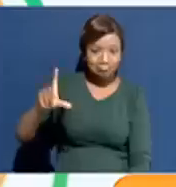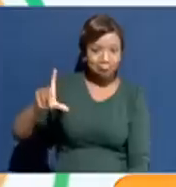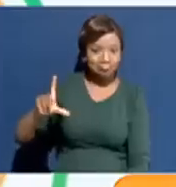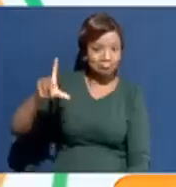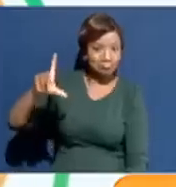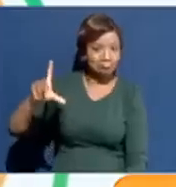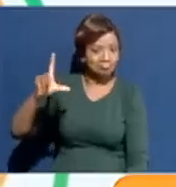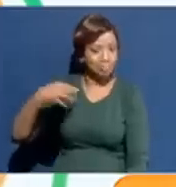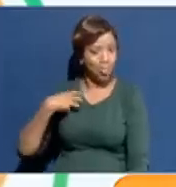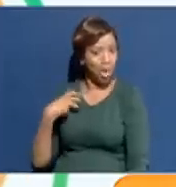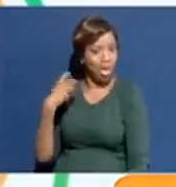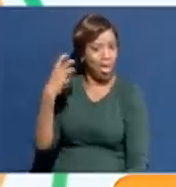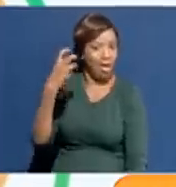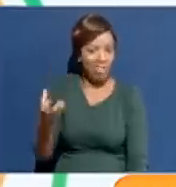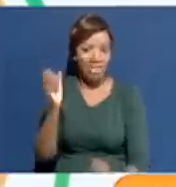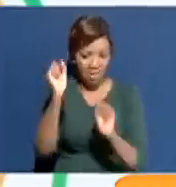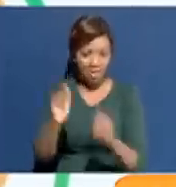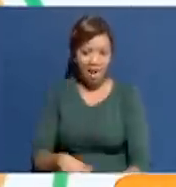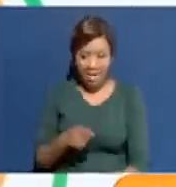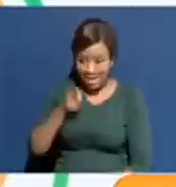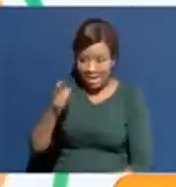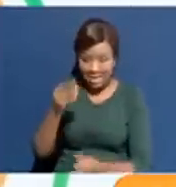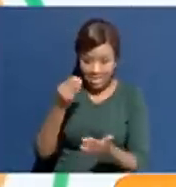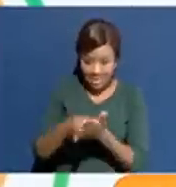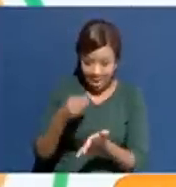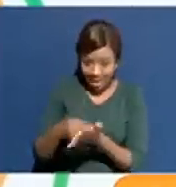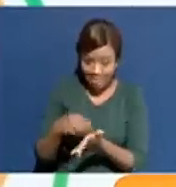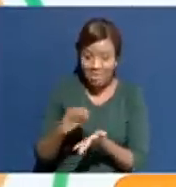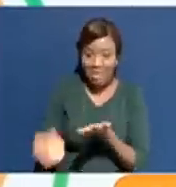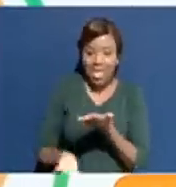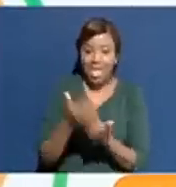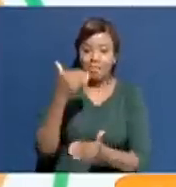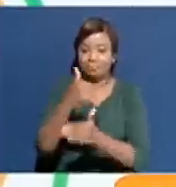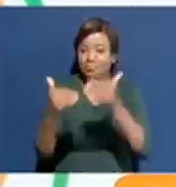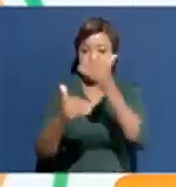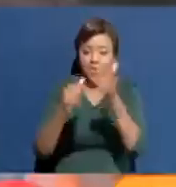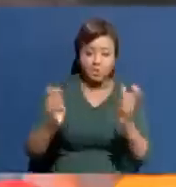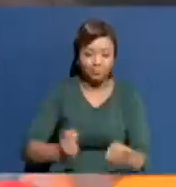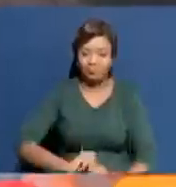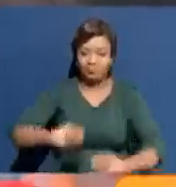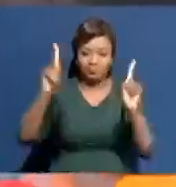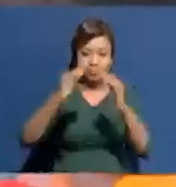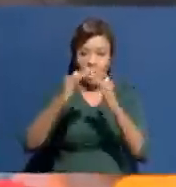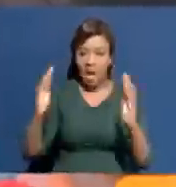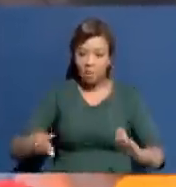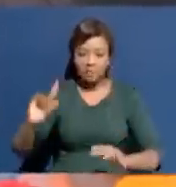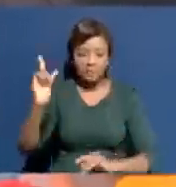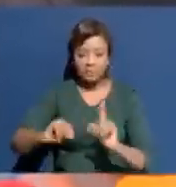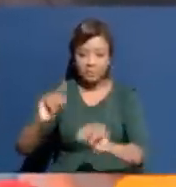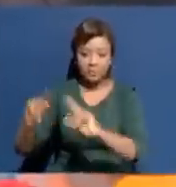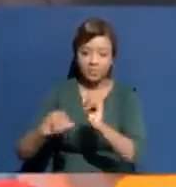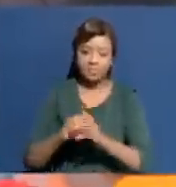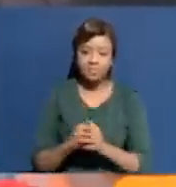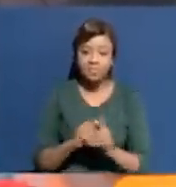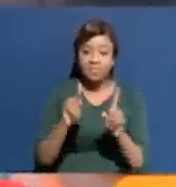become billions and that's the money we are going to use to build affordable housing. Kiongozi wa taifa akisema kuwa